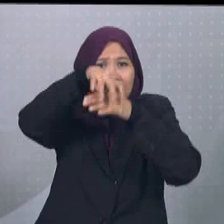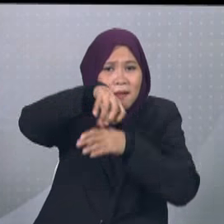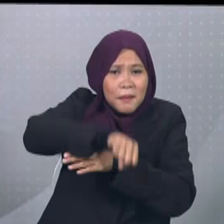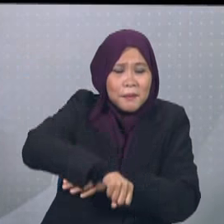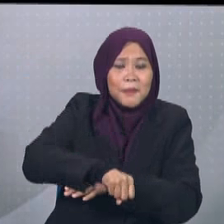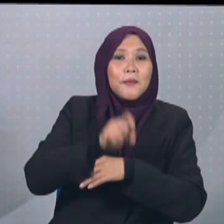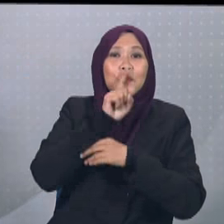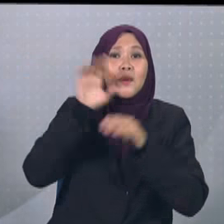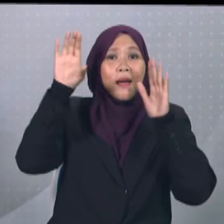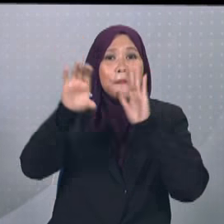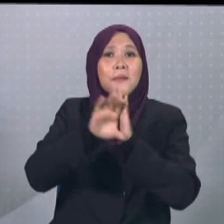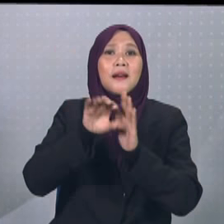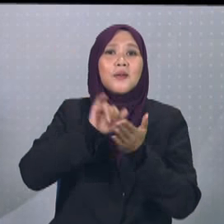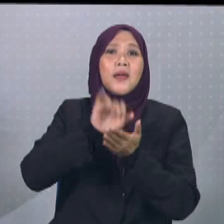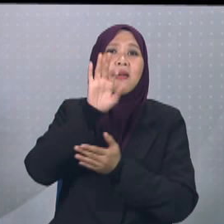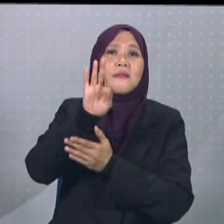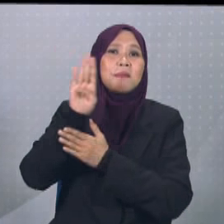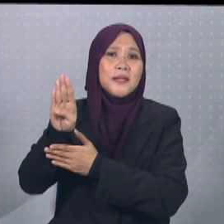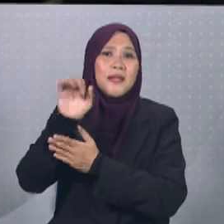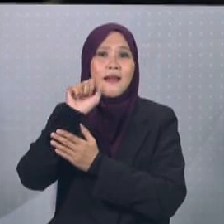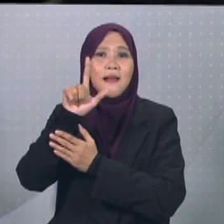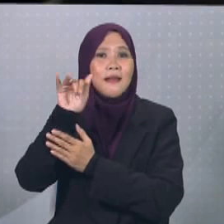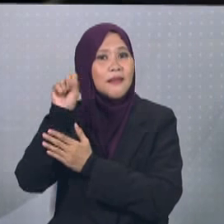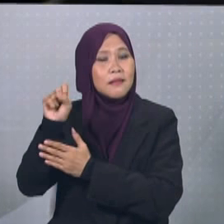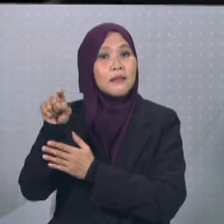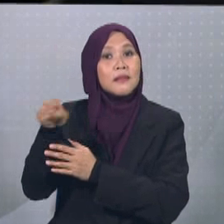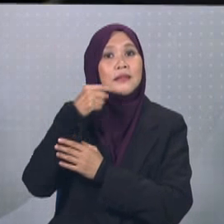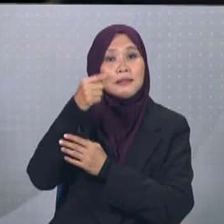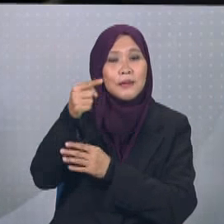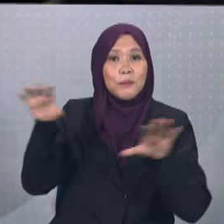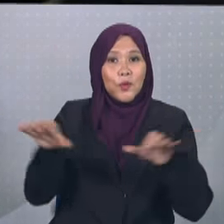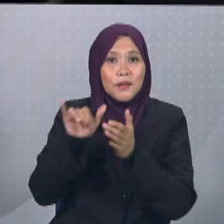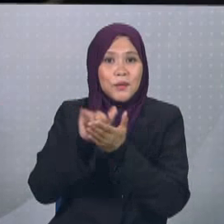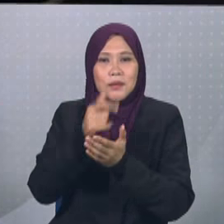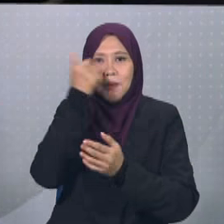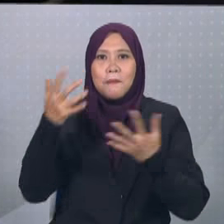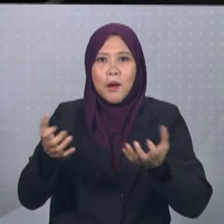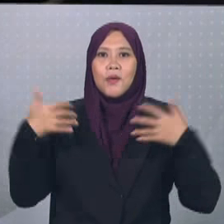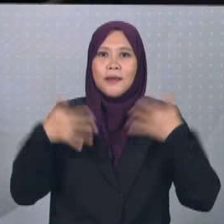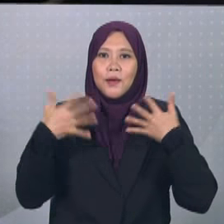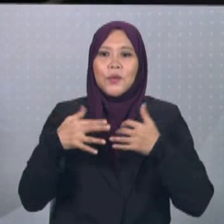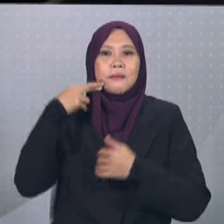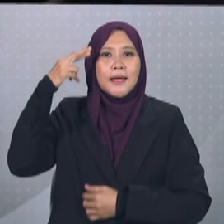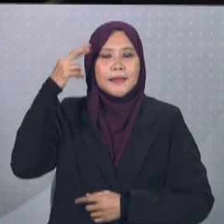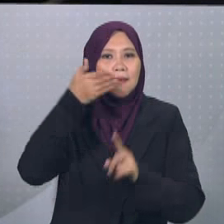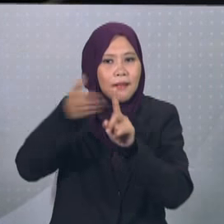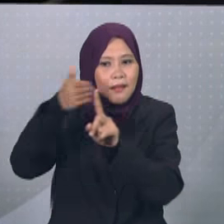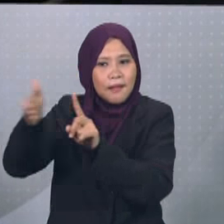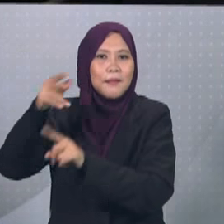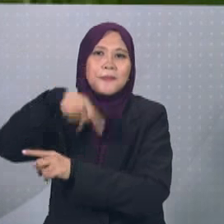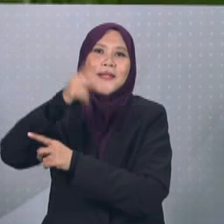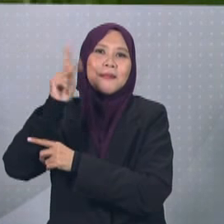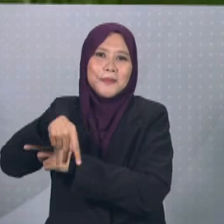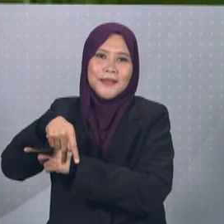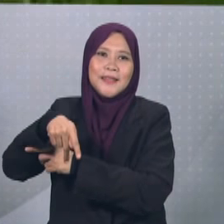Gambar itu milik seorang pengguna Facebook, Muhammad Urabil alias. Beliau dikatakan berbuat demikian kerana ingin menakutkan remaja yang ingkar perintah kawalan